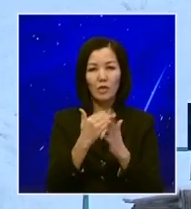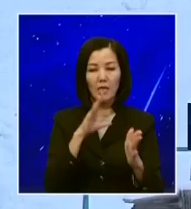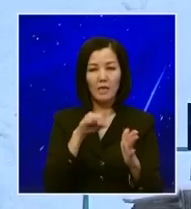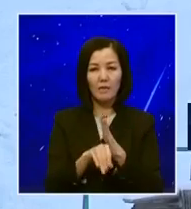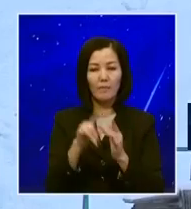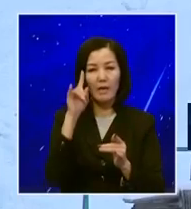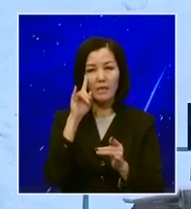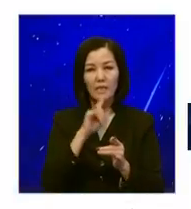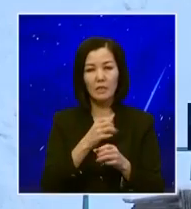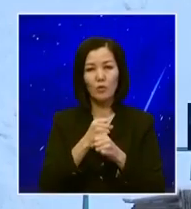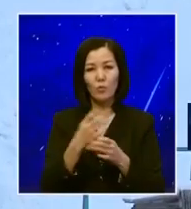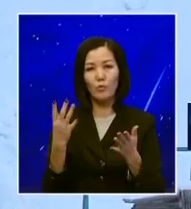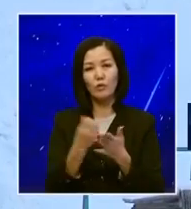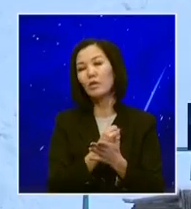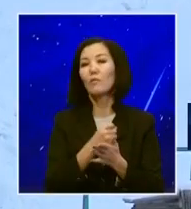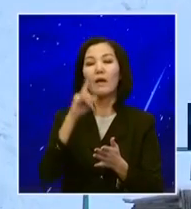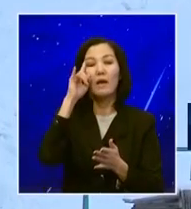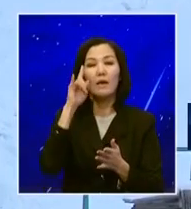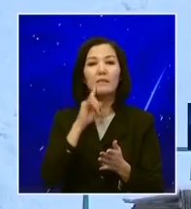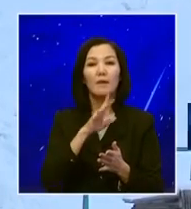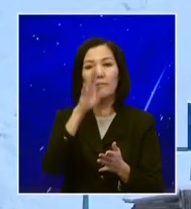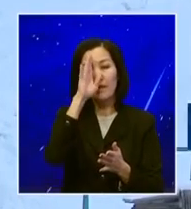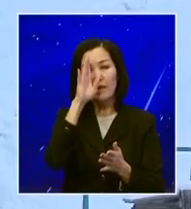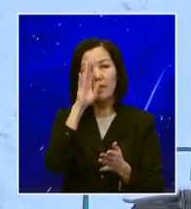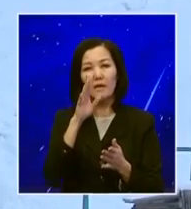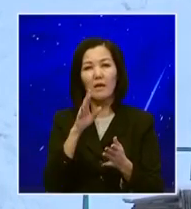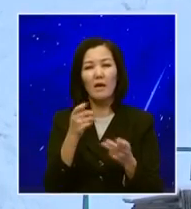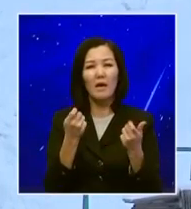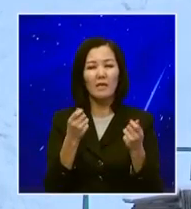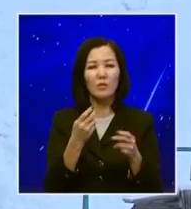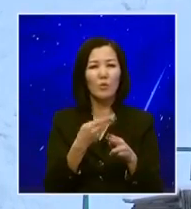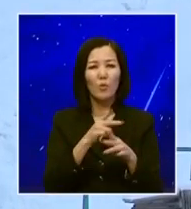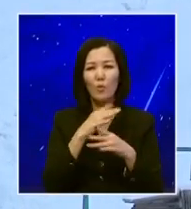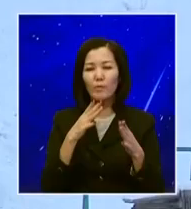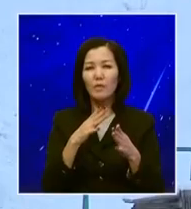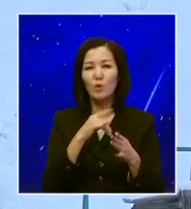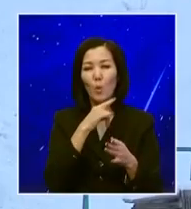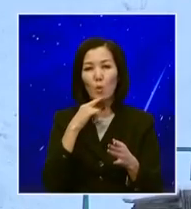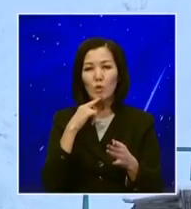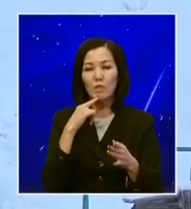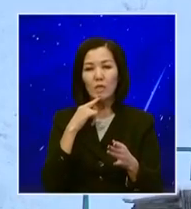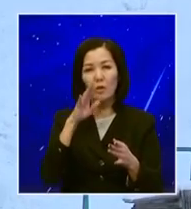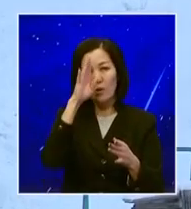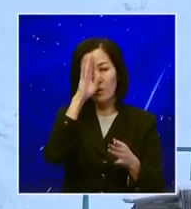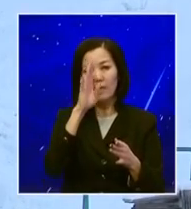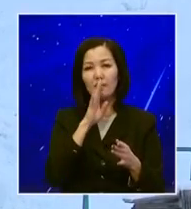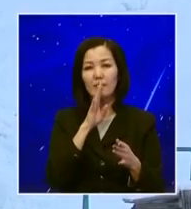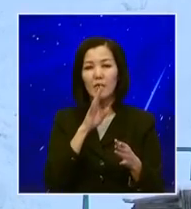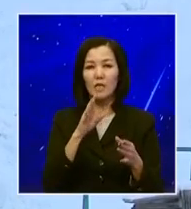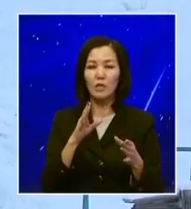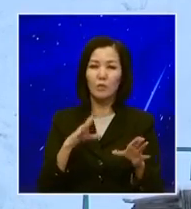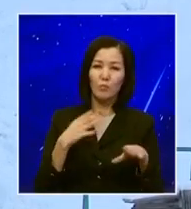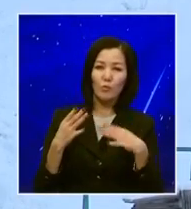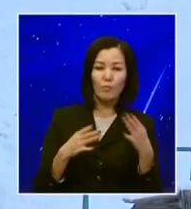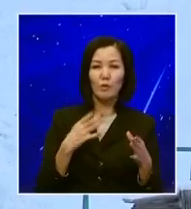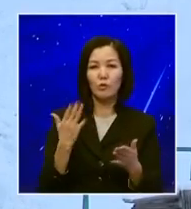чемпионатынан жүлде алу. Қазақ балалар аз қазір, көбінесе орыс балалар және сол үшін мен орындар алғым